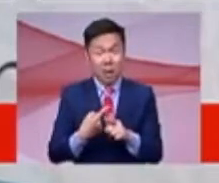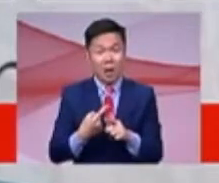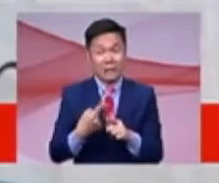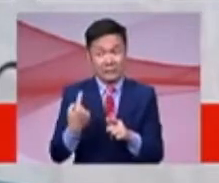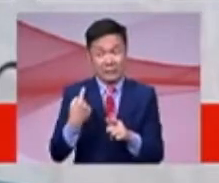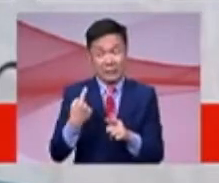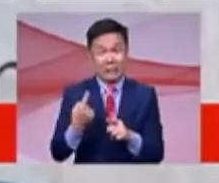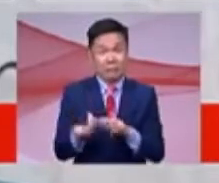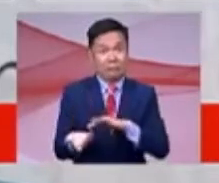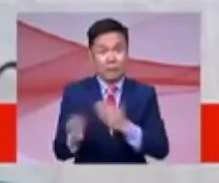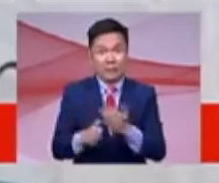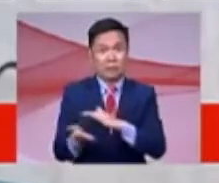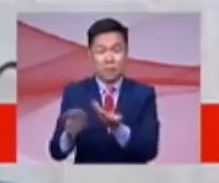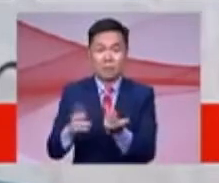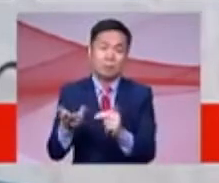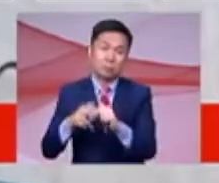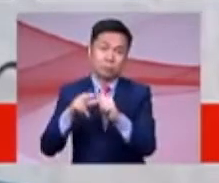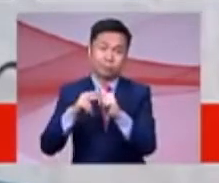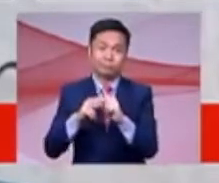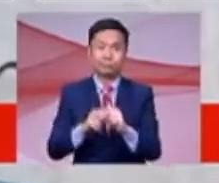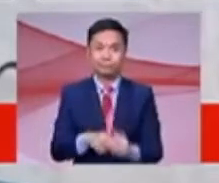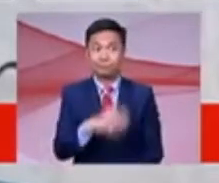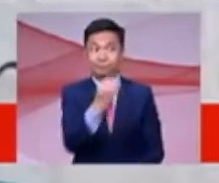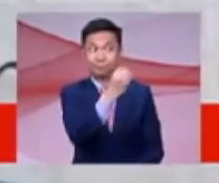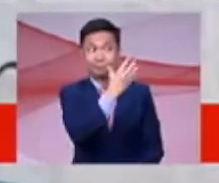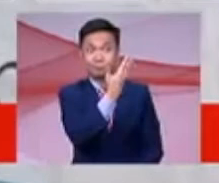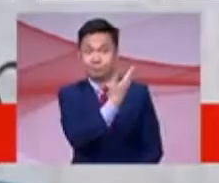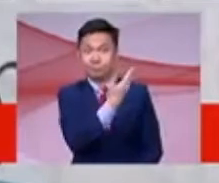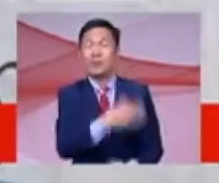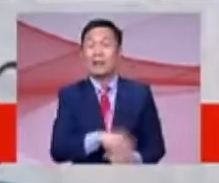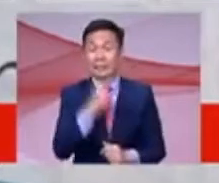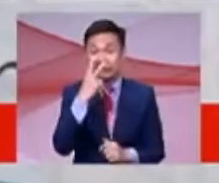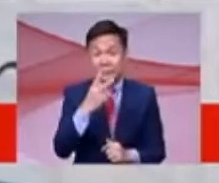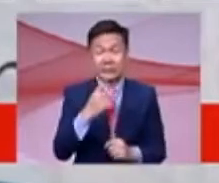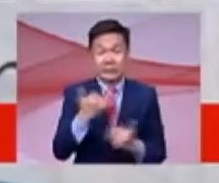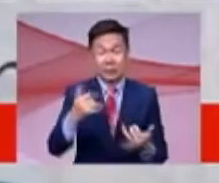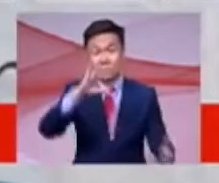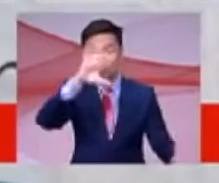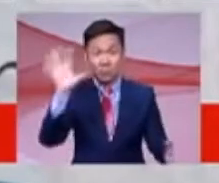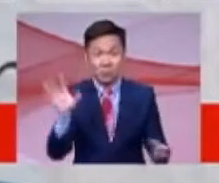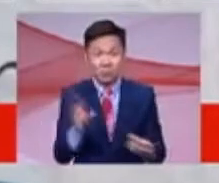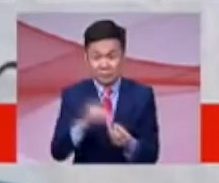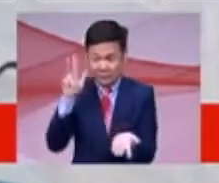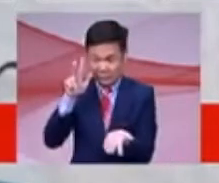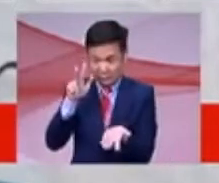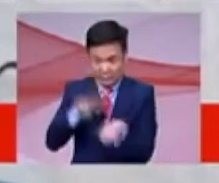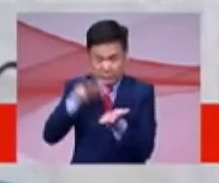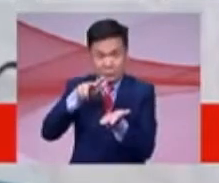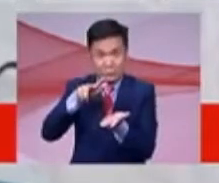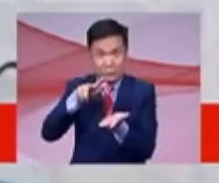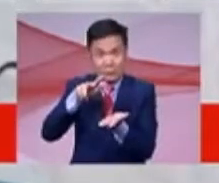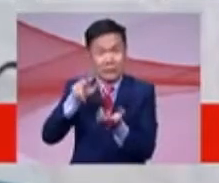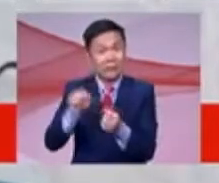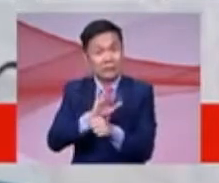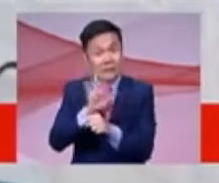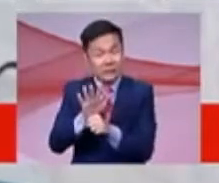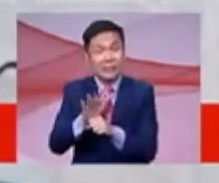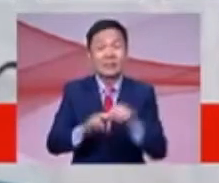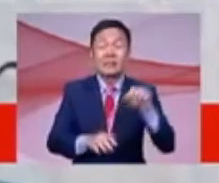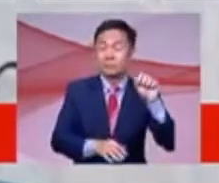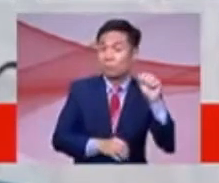kematian juga bertambah. Slide yang seterusnya. Kita juga lihat cumulative confirmed COVID-19 cases per